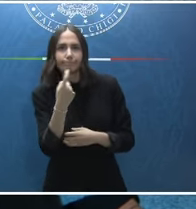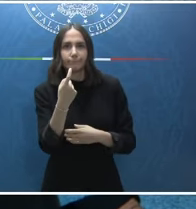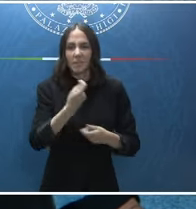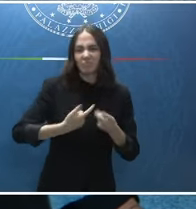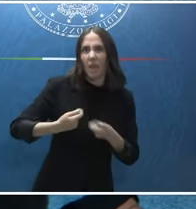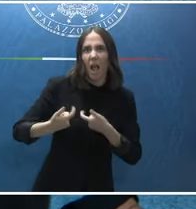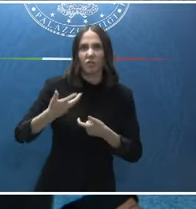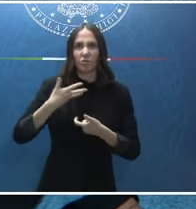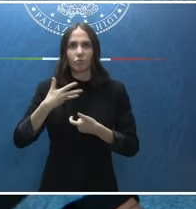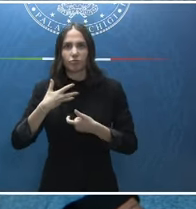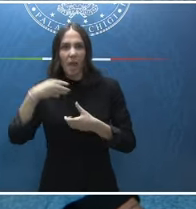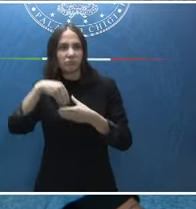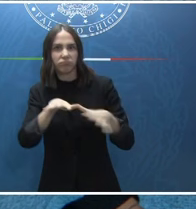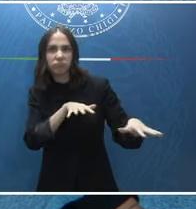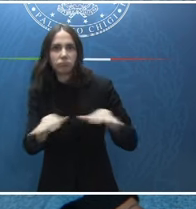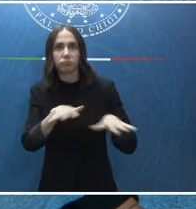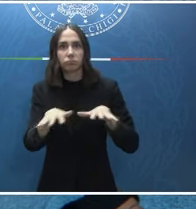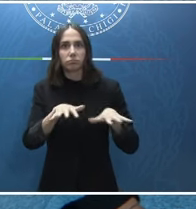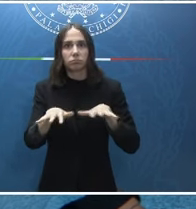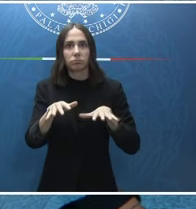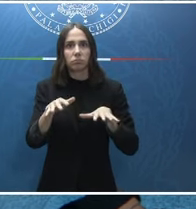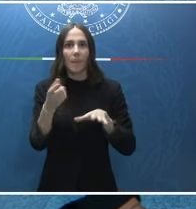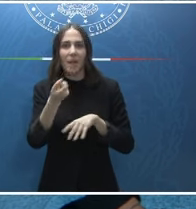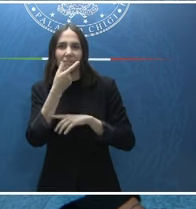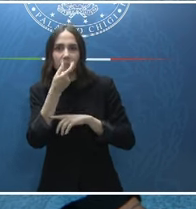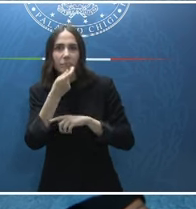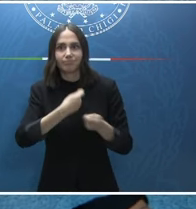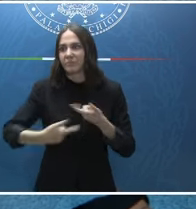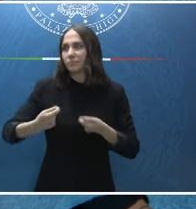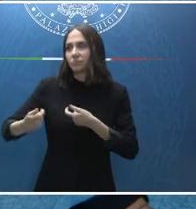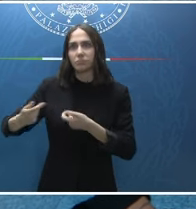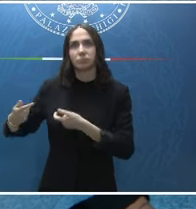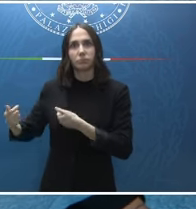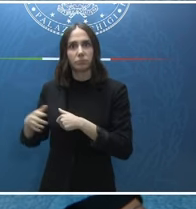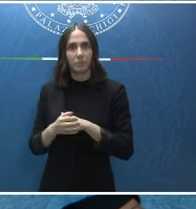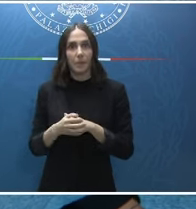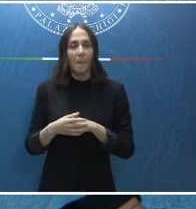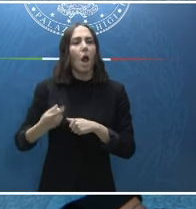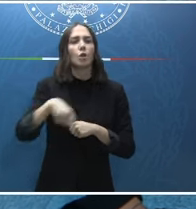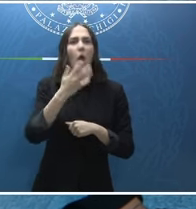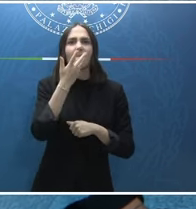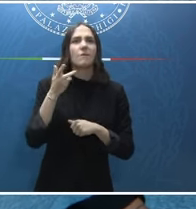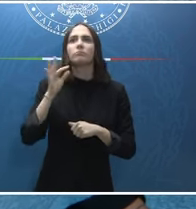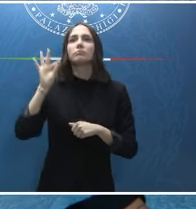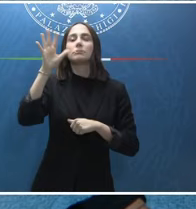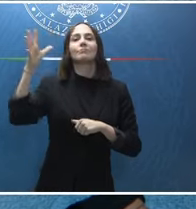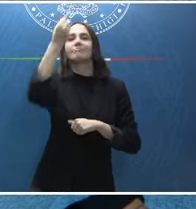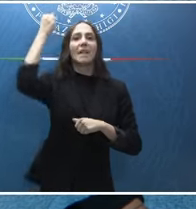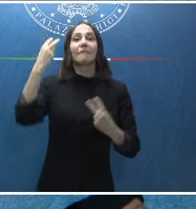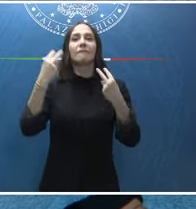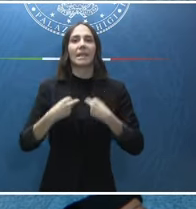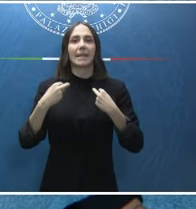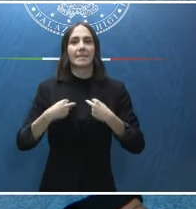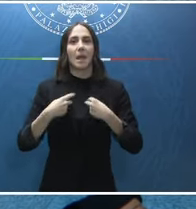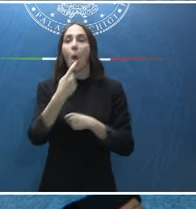c'è un welfare criminale, questo narcotraffico della droga. Ma noi guardiamo alla vita e guardiamo con gli occhi